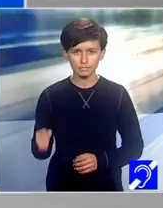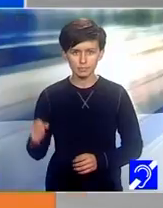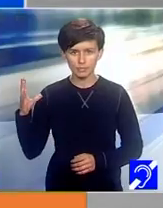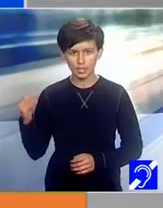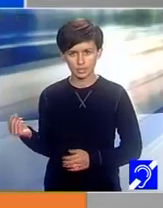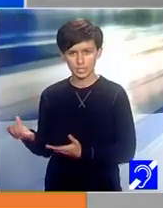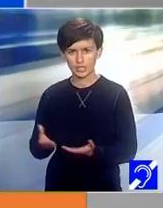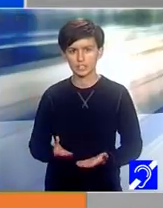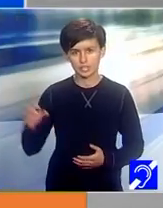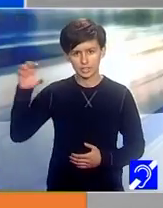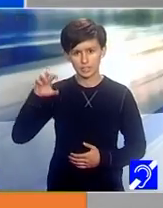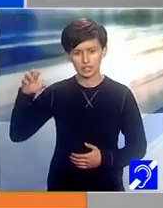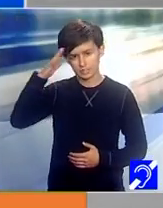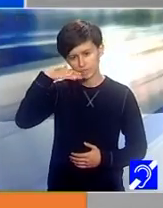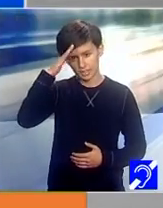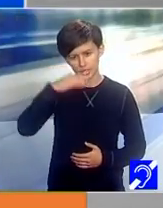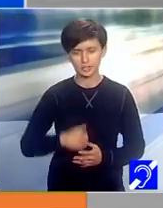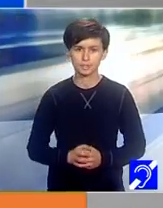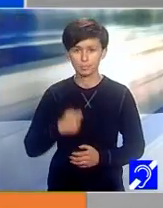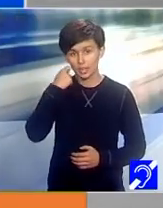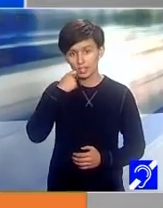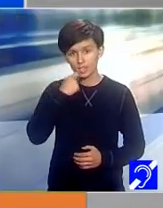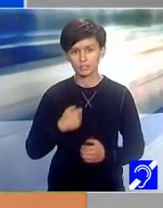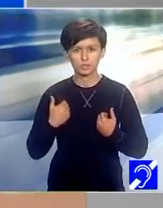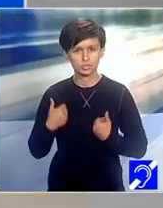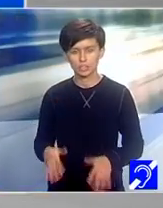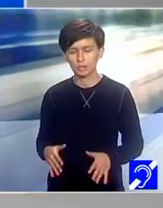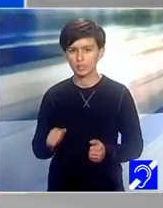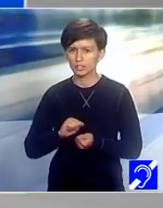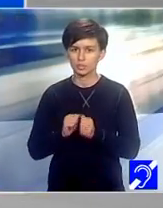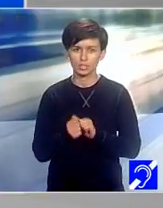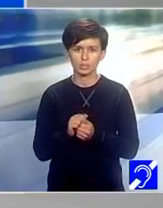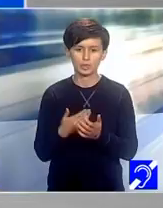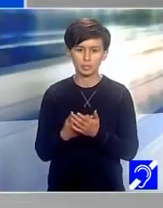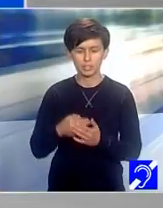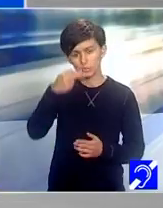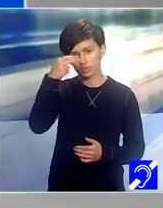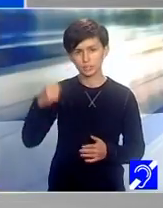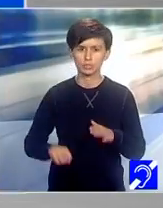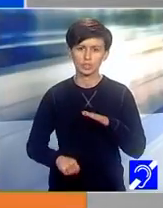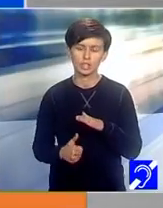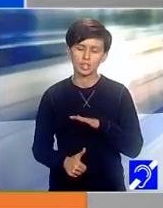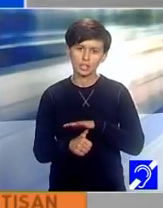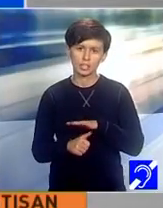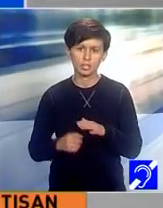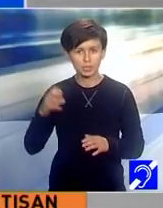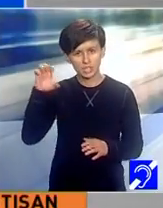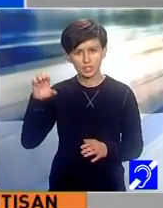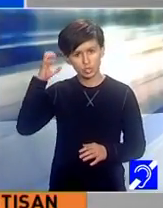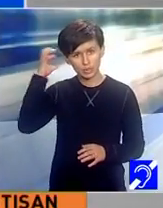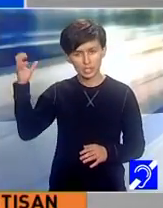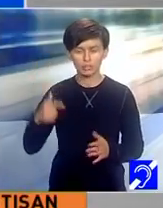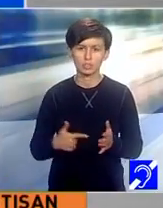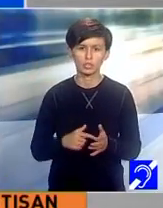Bună ziua și bun găsit la Transilvania la zi. Clujul a pierdut bătălia pentru titlul de capitală europeană a culturii în 2021,